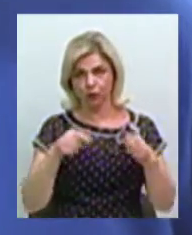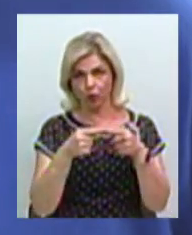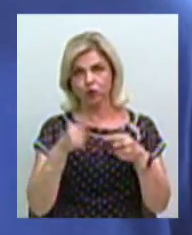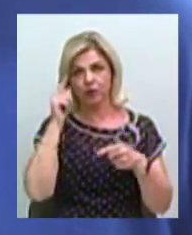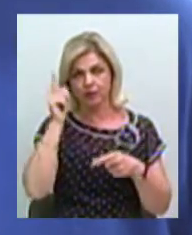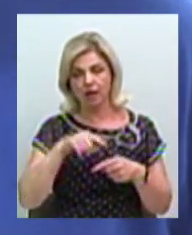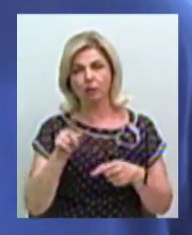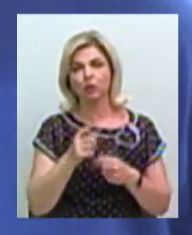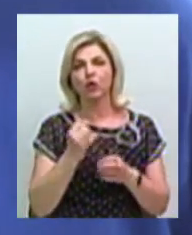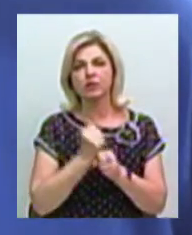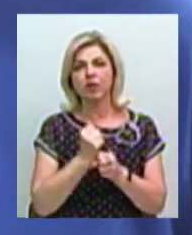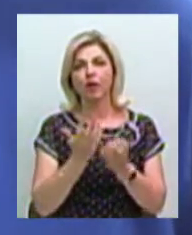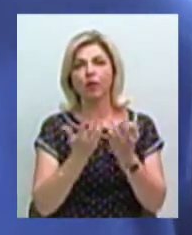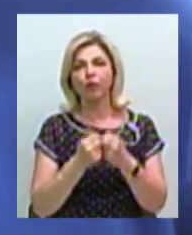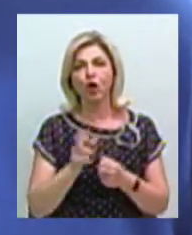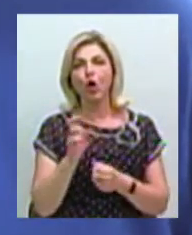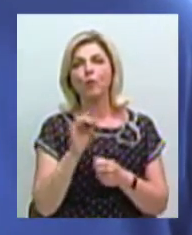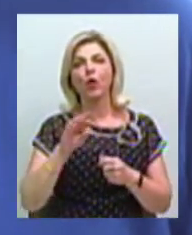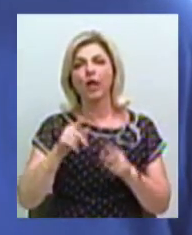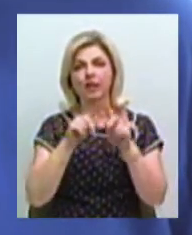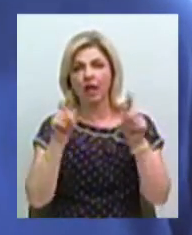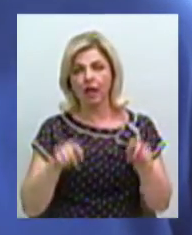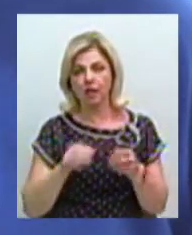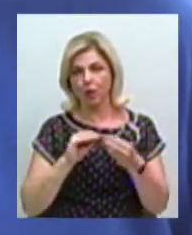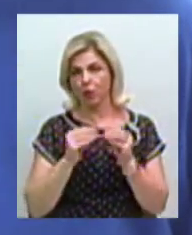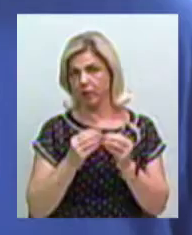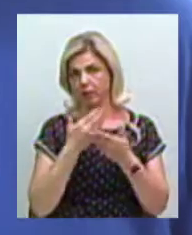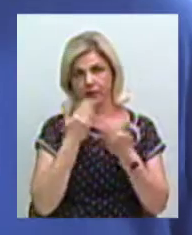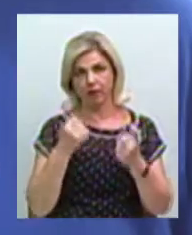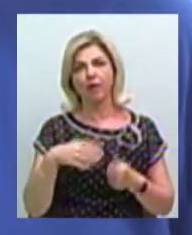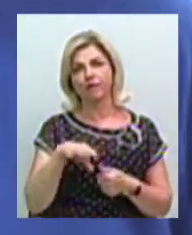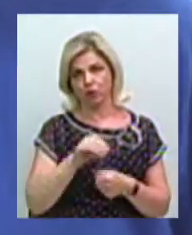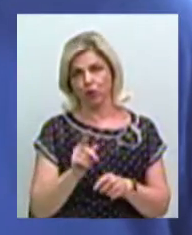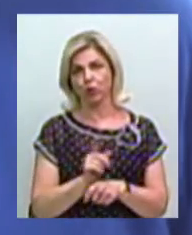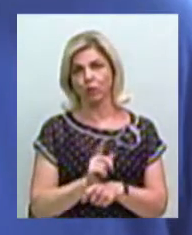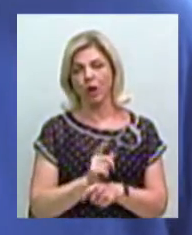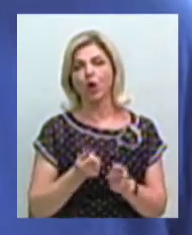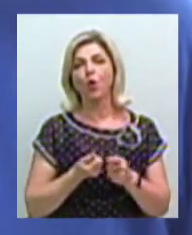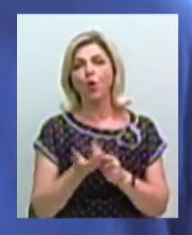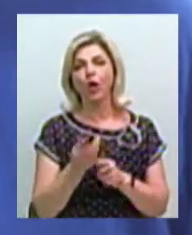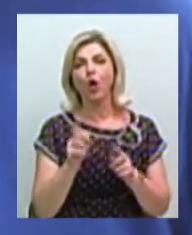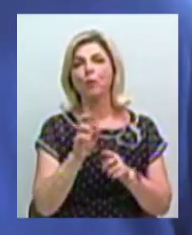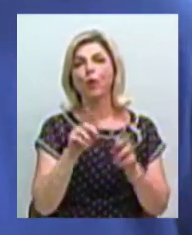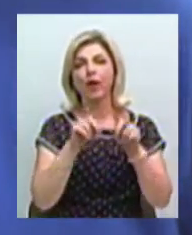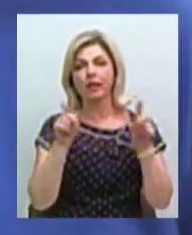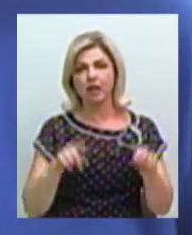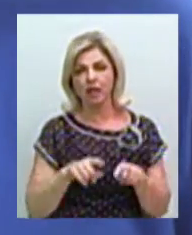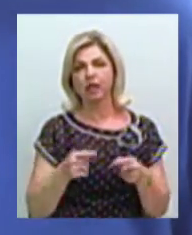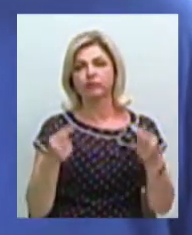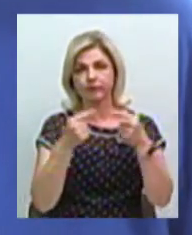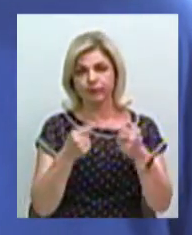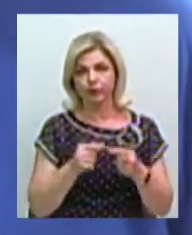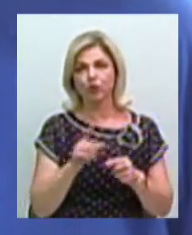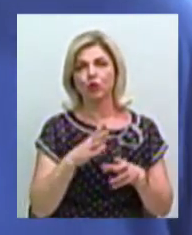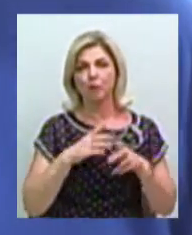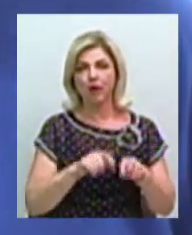провели підрахунок бюлетнів, проблем не виникло, все нормально. Ну, кількість бюлетнів відповідає тому, що було передано нам